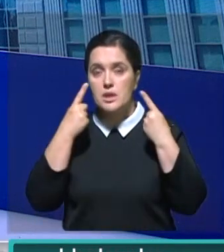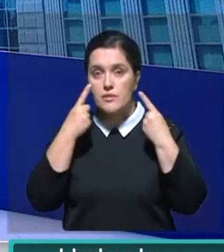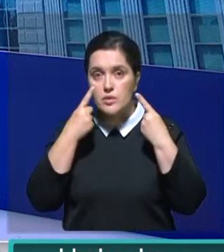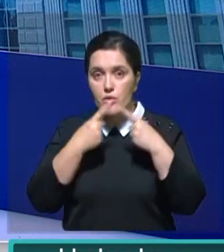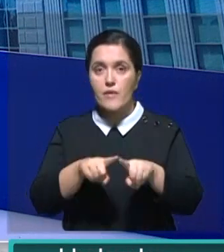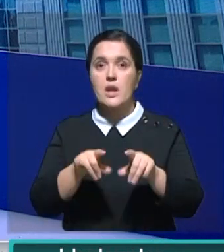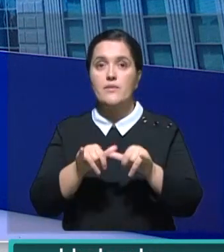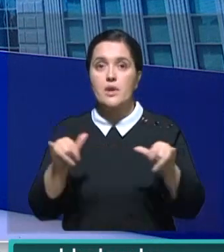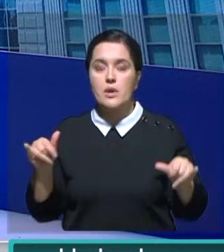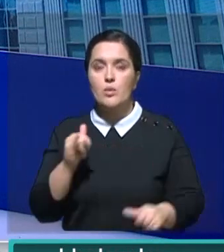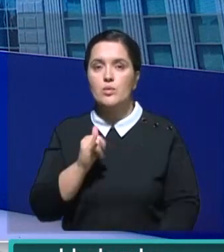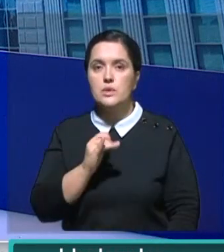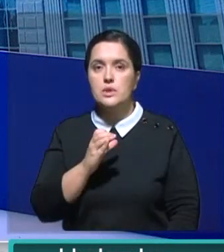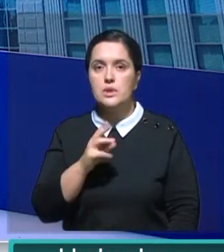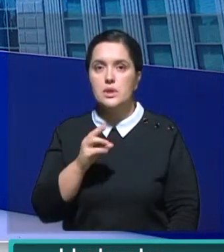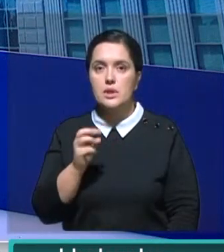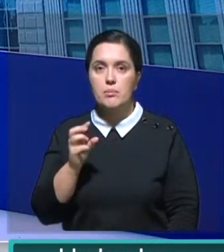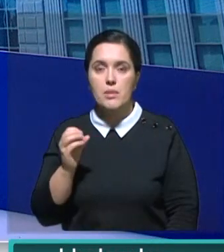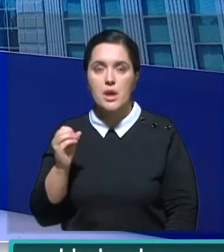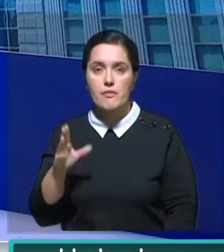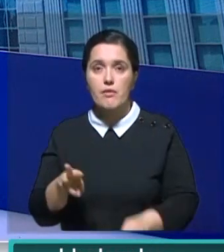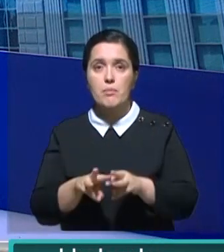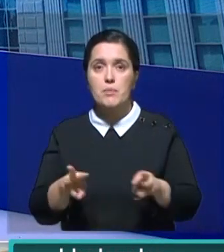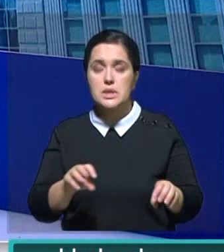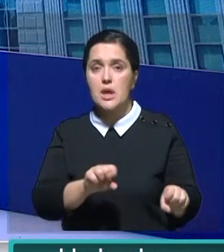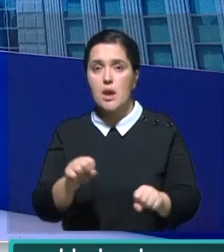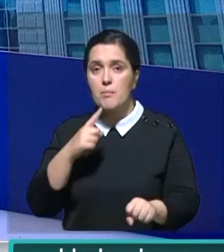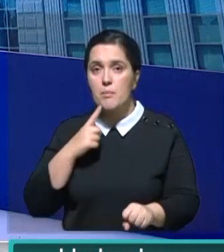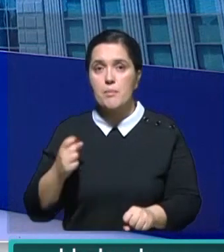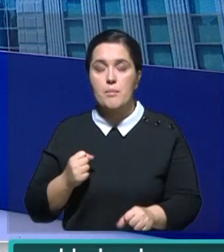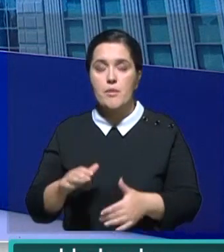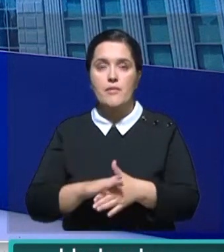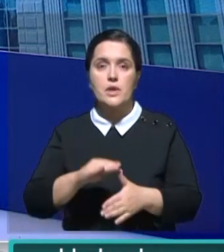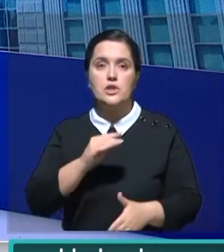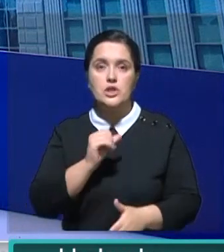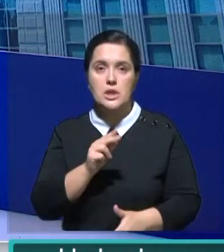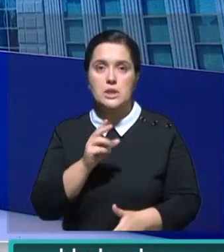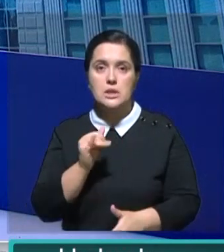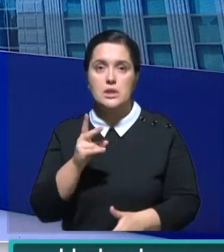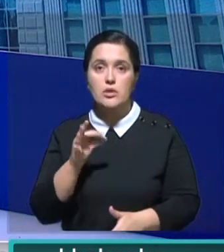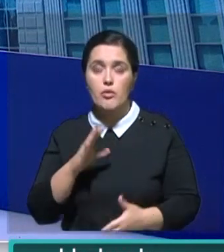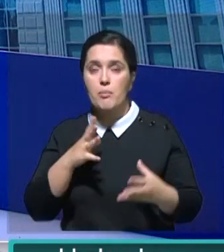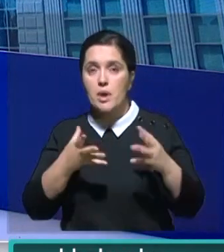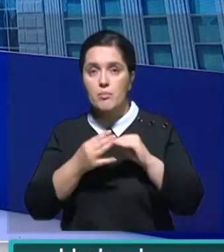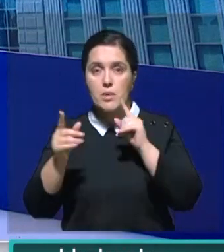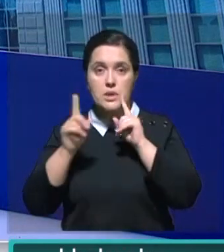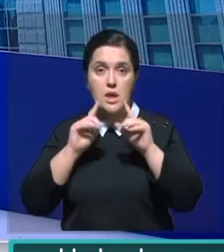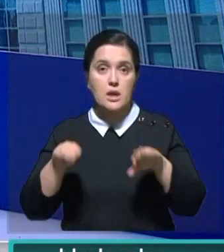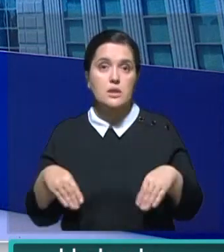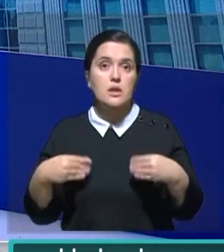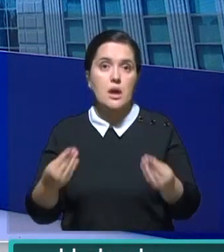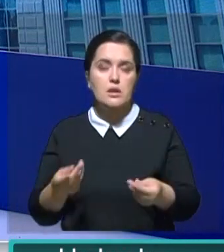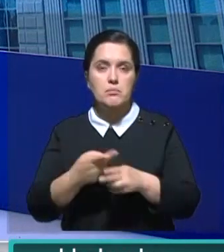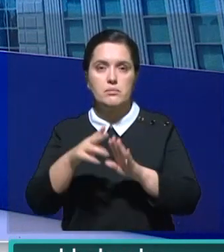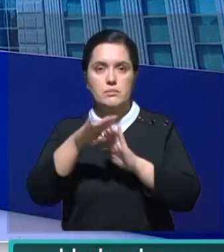и инфраструктурного развития Каирбека Ускенбаева и министра обороны Руслана Жаксылыкова. По итогам заседания глава государства дал